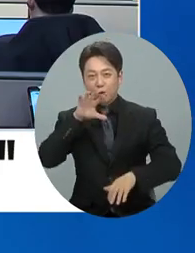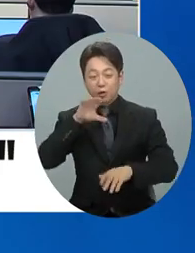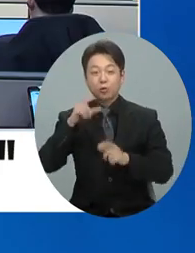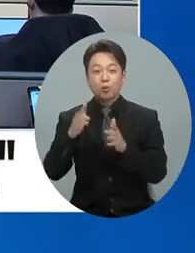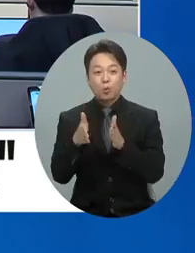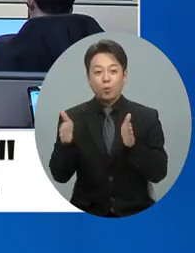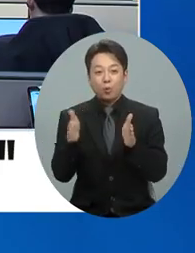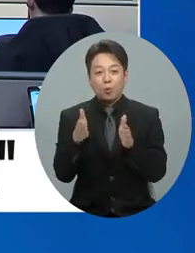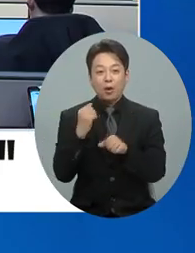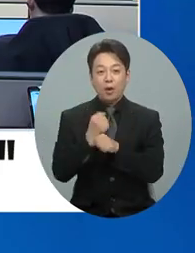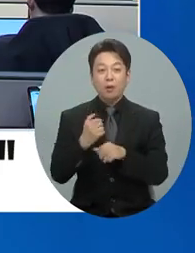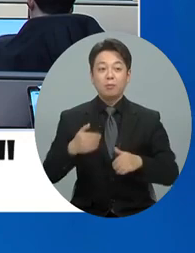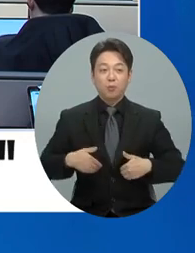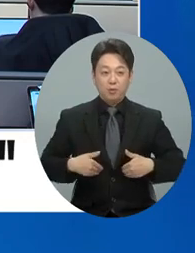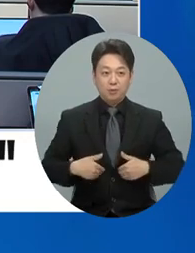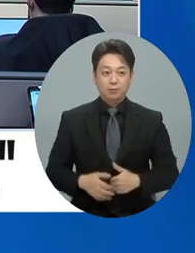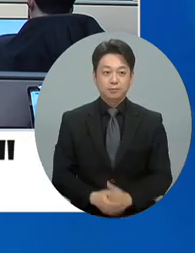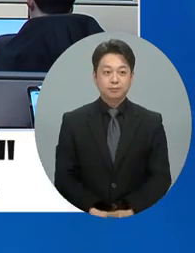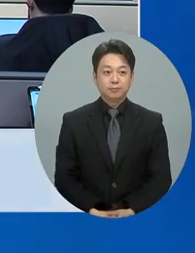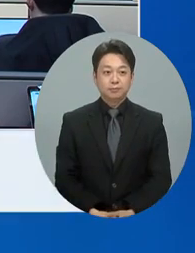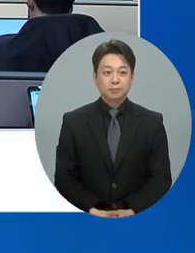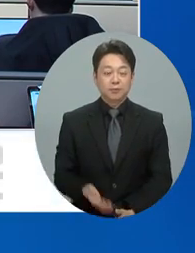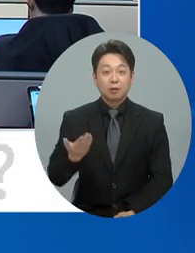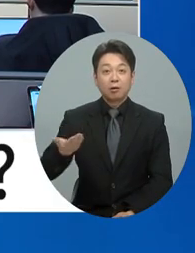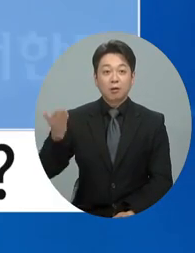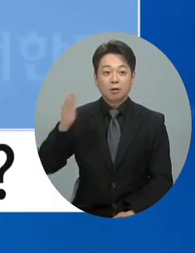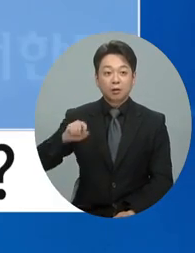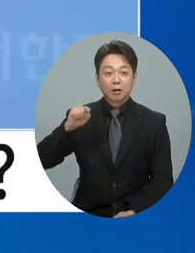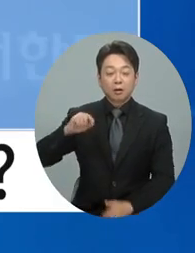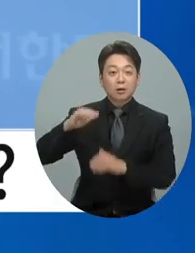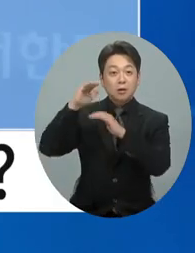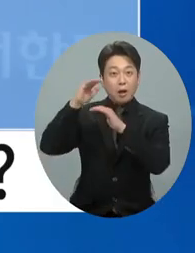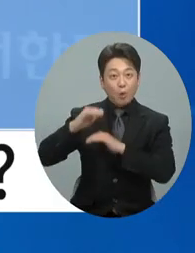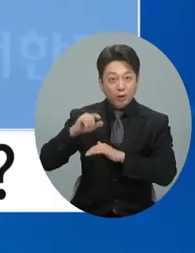그것이 뭐랄까 새로운 창당의 주요한 핵심